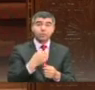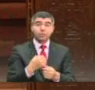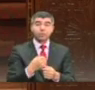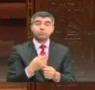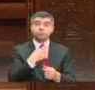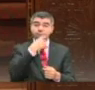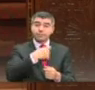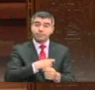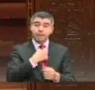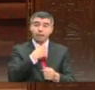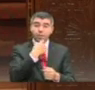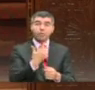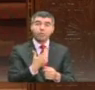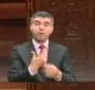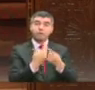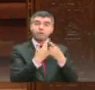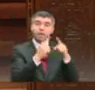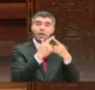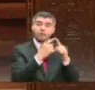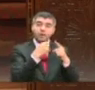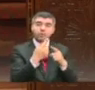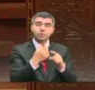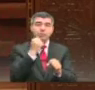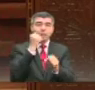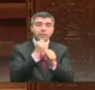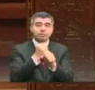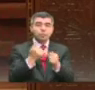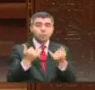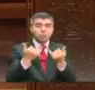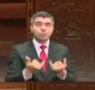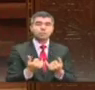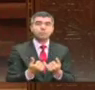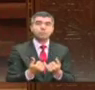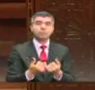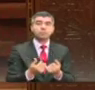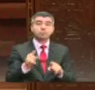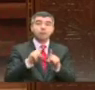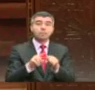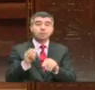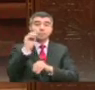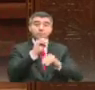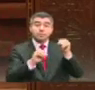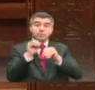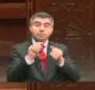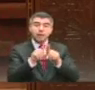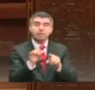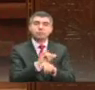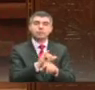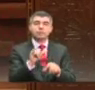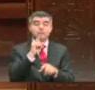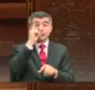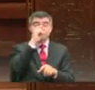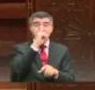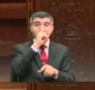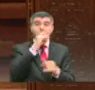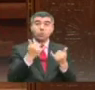شخصيا وسبق لي أن عرضت هذا الأمر والآن نشتغل على ذلك. نعتقد أن إعادة الهيكلة بهذا الشكل غير كافية، خصنا